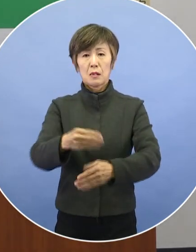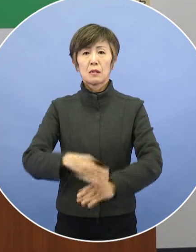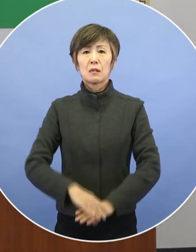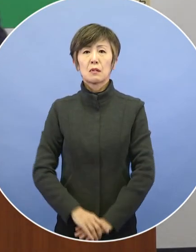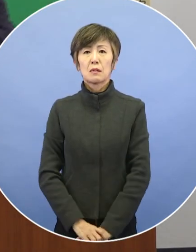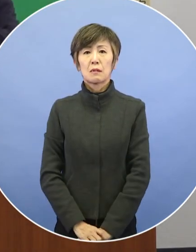ます